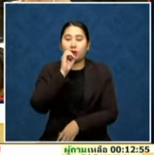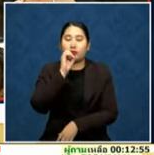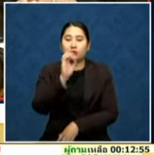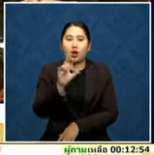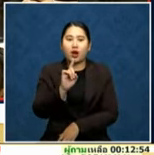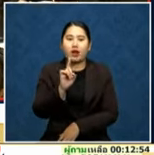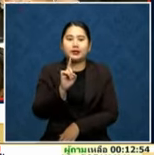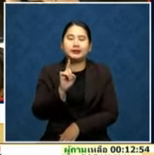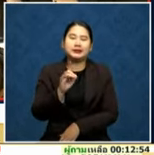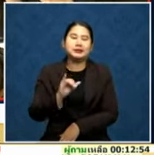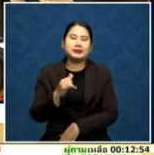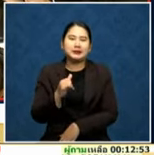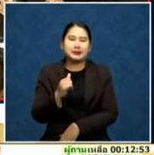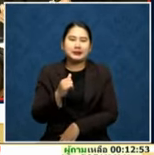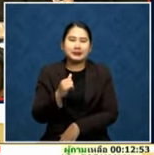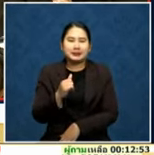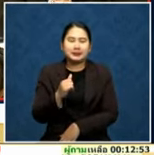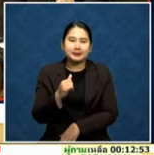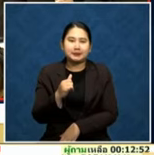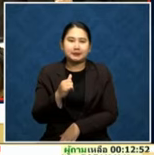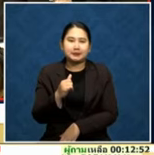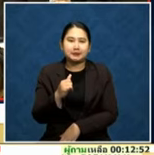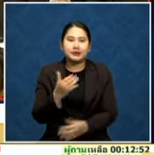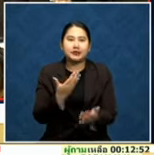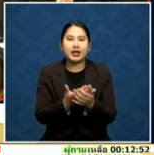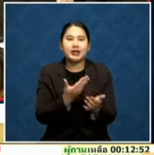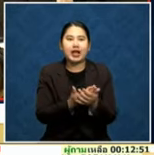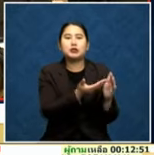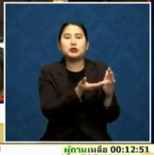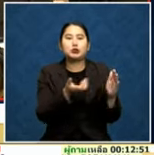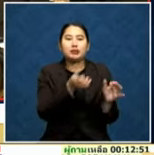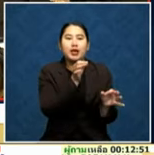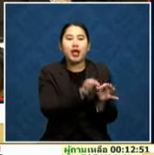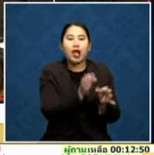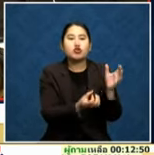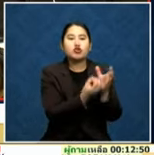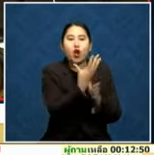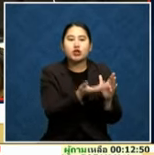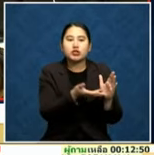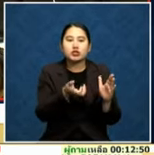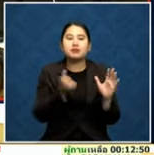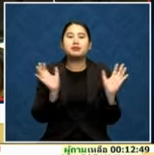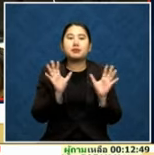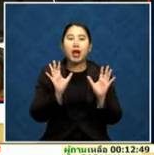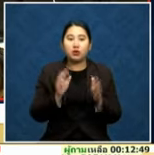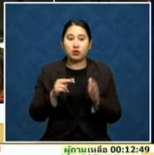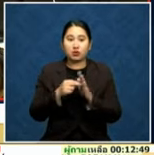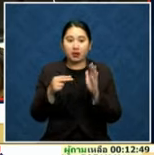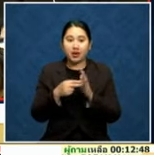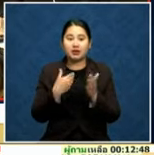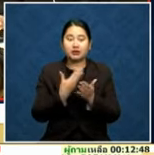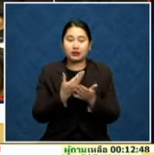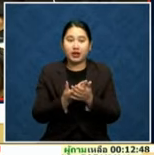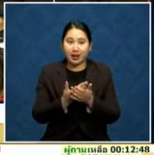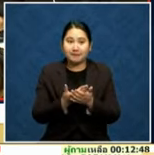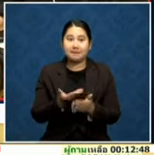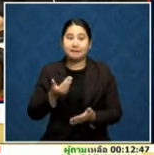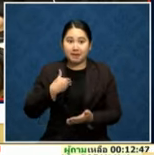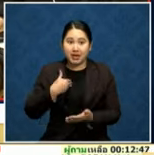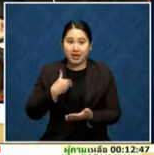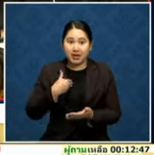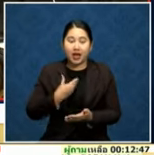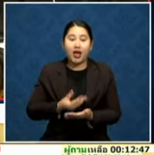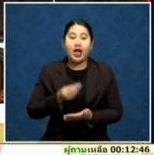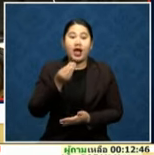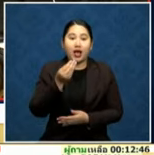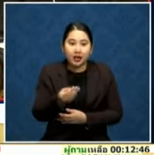ยุ่เงินท Undสแล้วเพระazarว่ามีเงินที่จะจะแจกเตียง